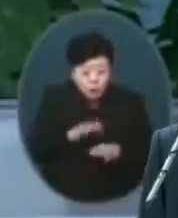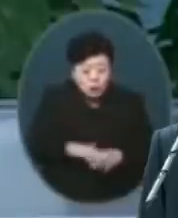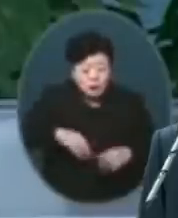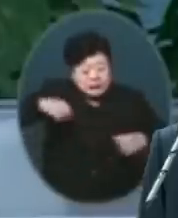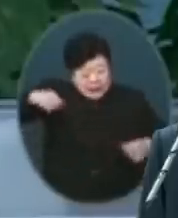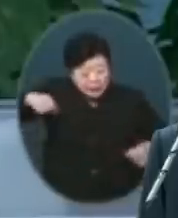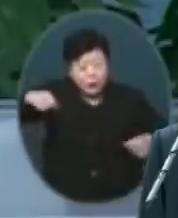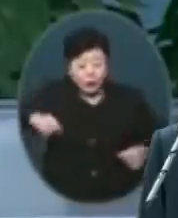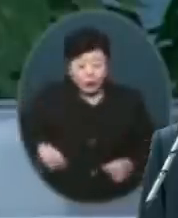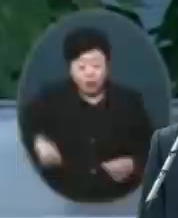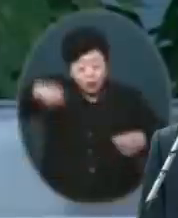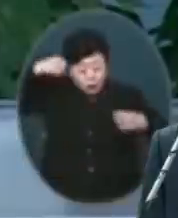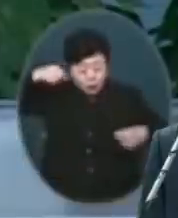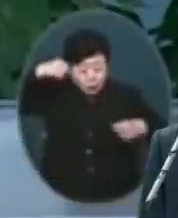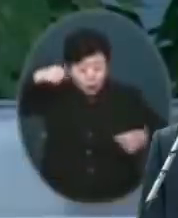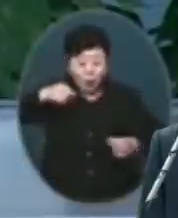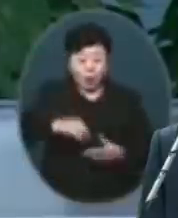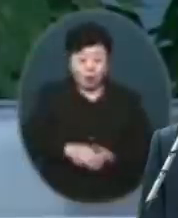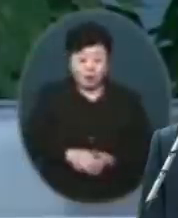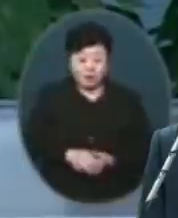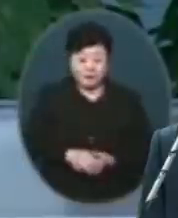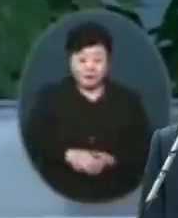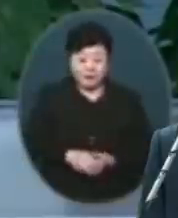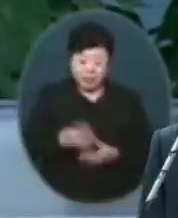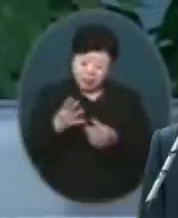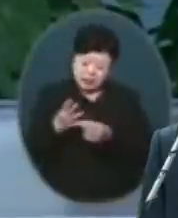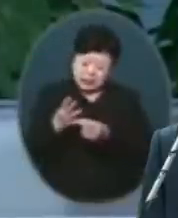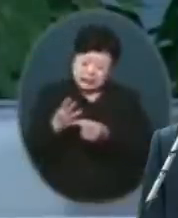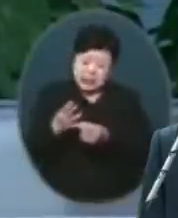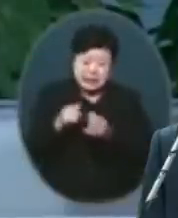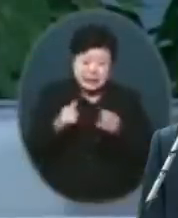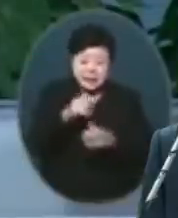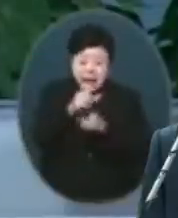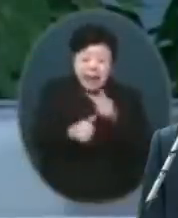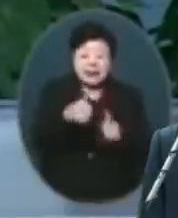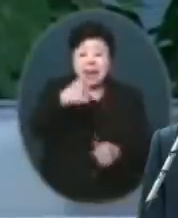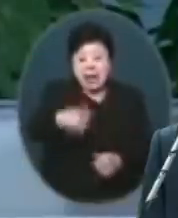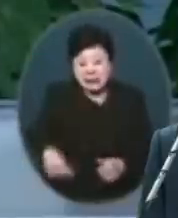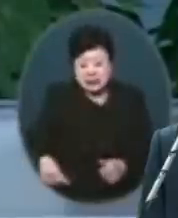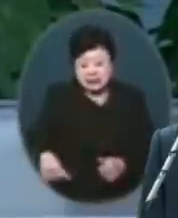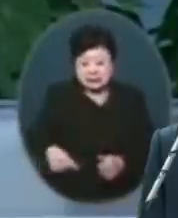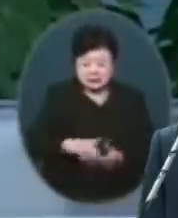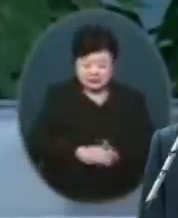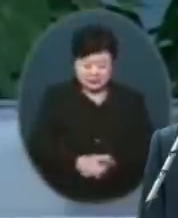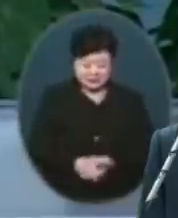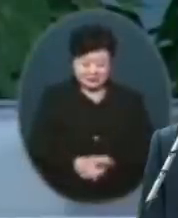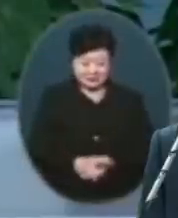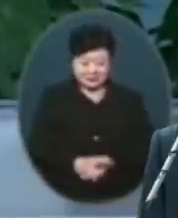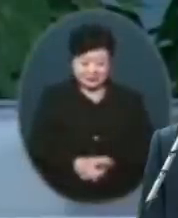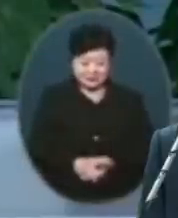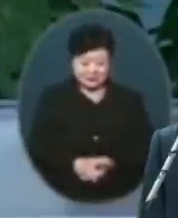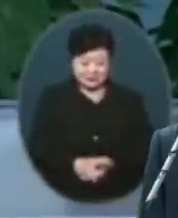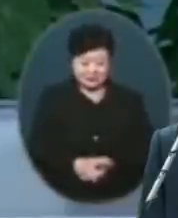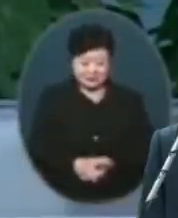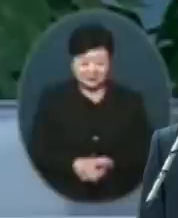손을 잡고 춤을 추는데 넷째 사람은 하나님의 아들같이 보였다는 것입니다.